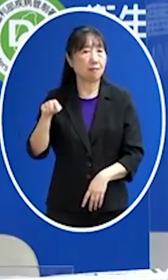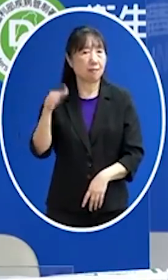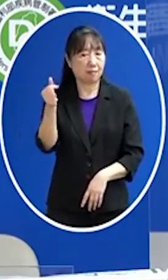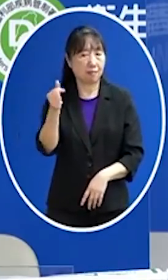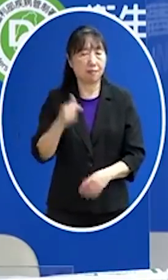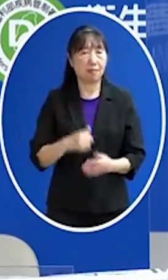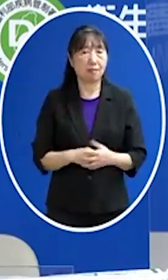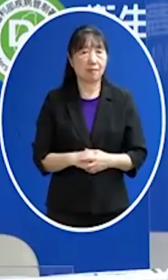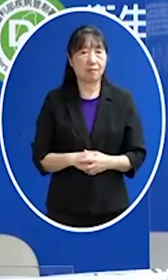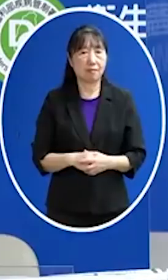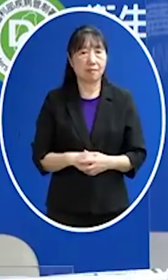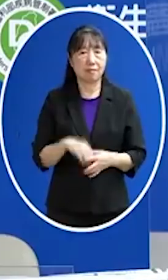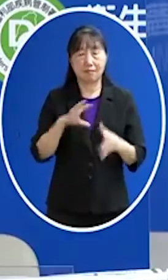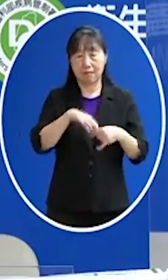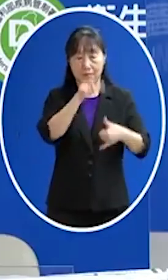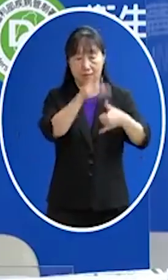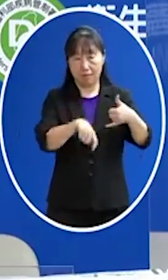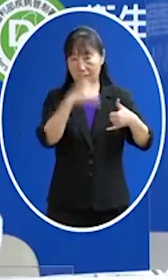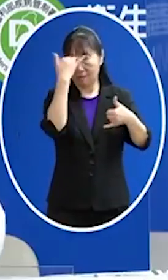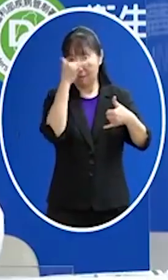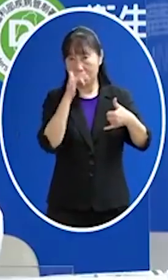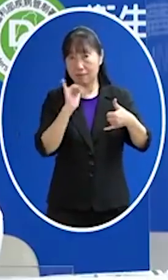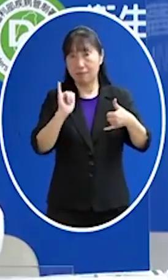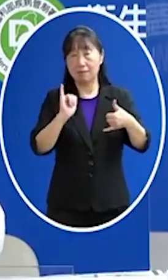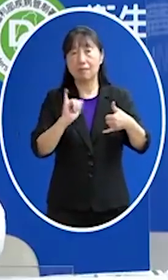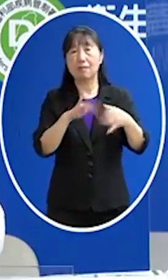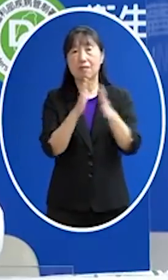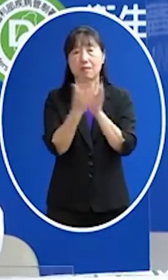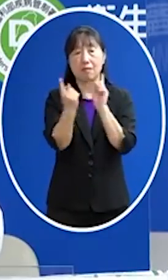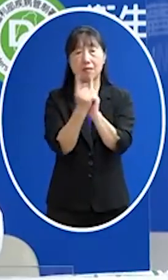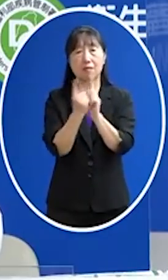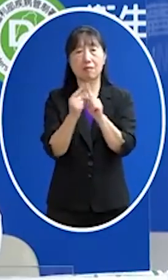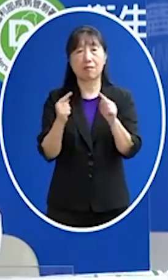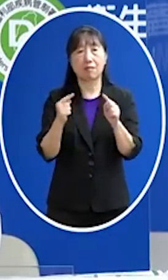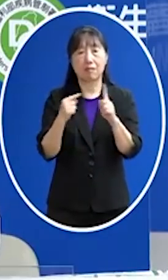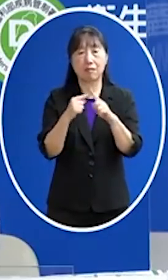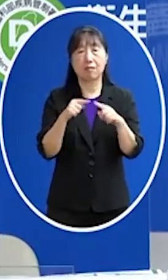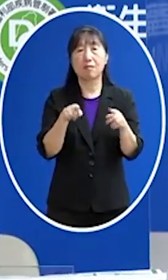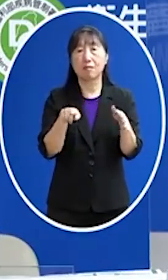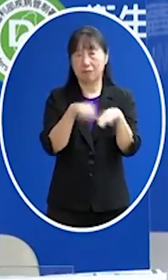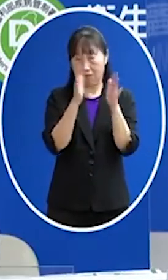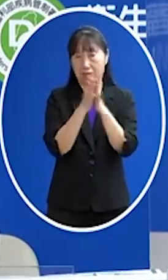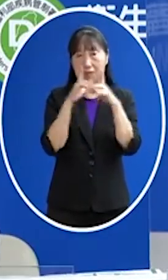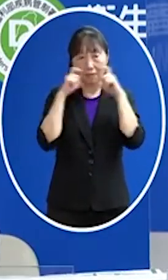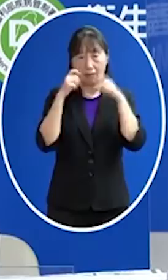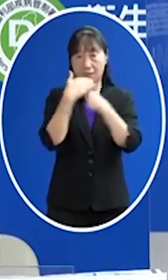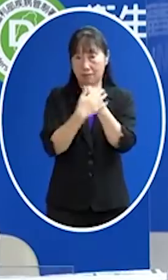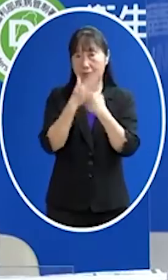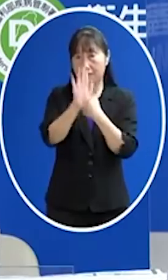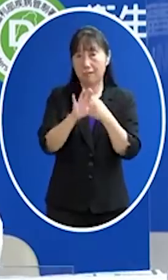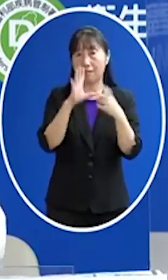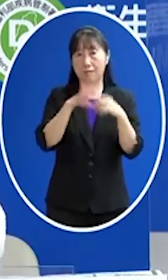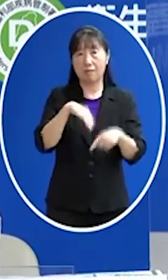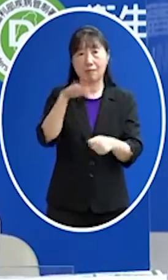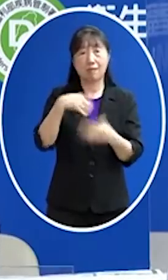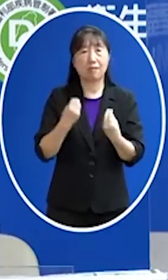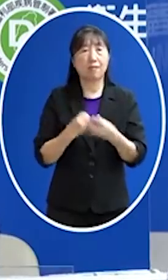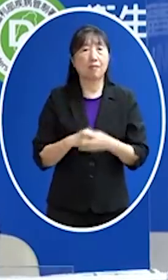IgG 是阳性，那个案没有症状，检疫期满后接触人都有适当防护，故没有框列接触